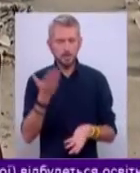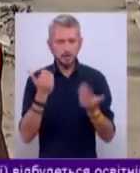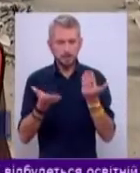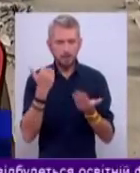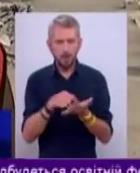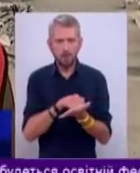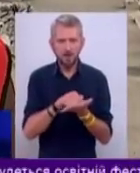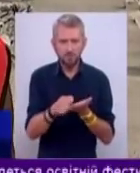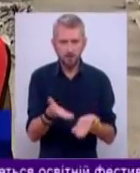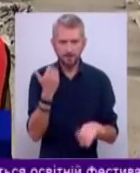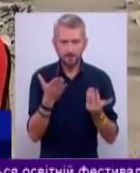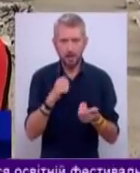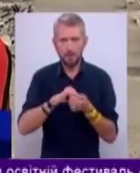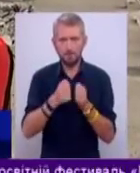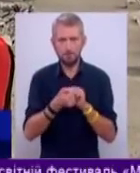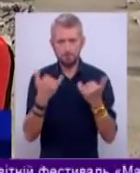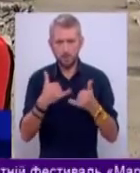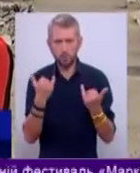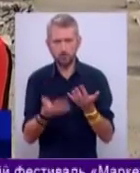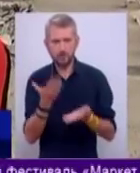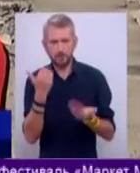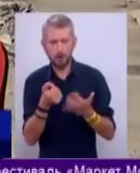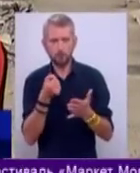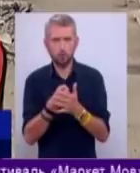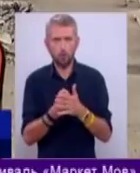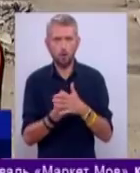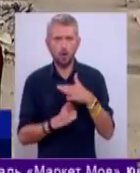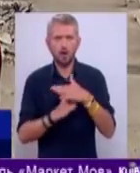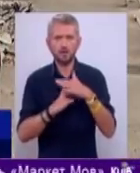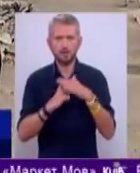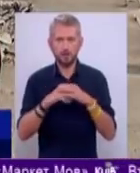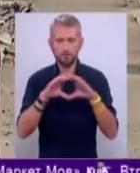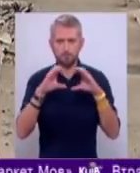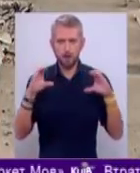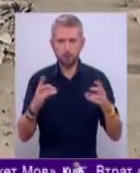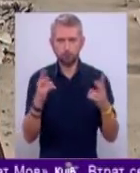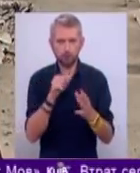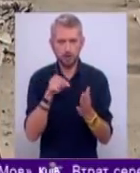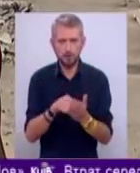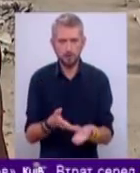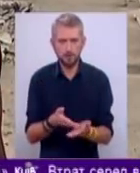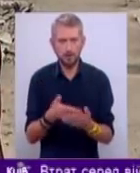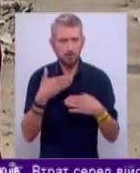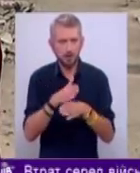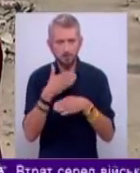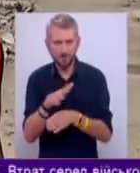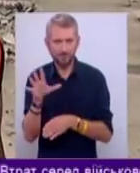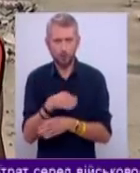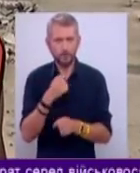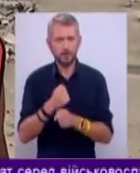Знімаємо, асфальт зняли, бетон зараз знімаємо, до основних балок треба добратися. Розбити все,